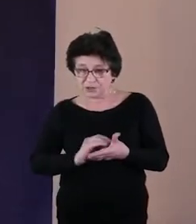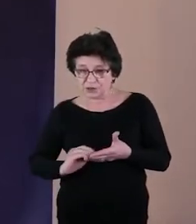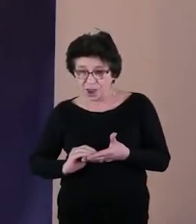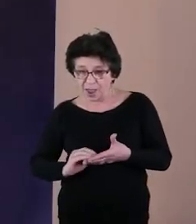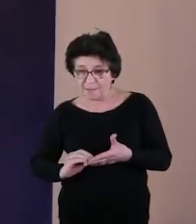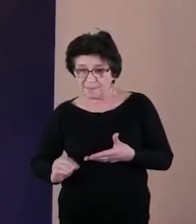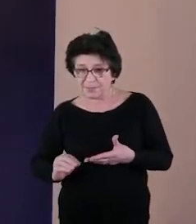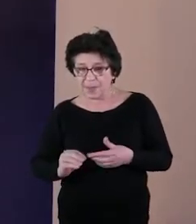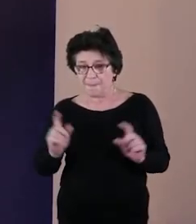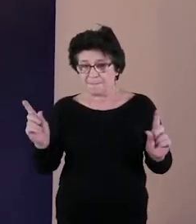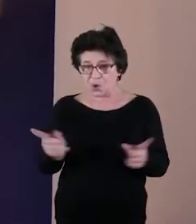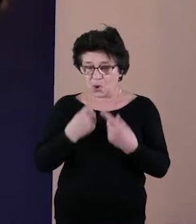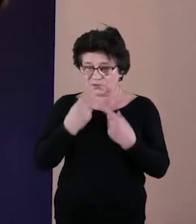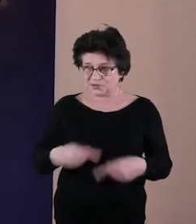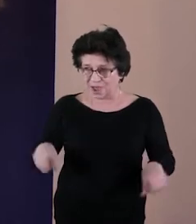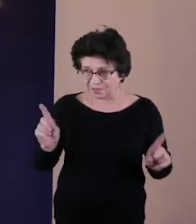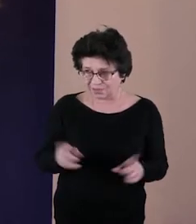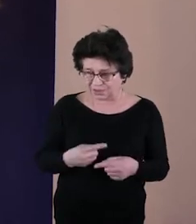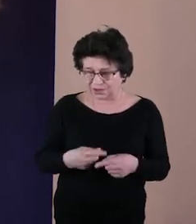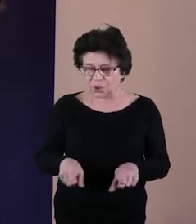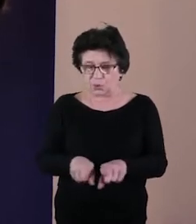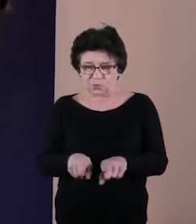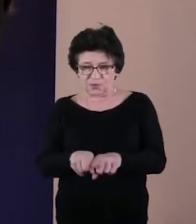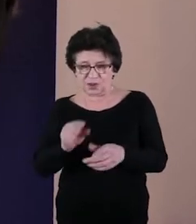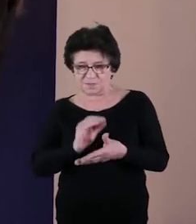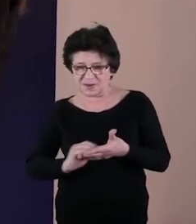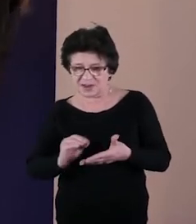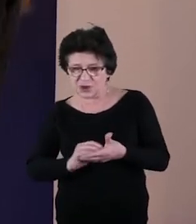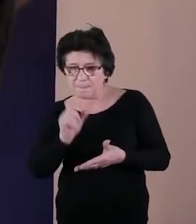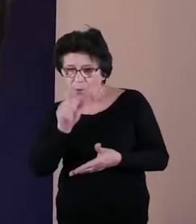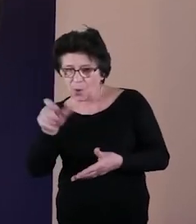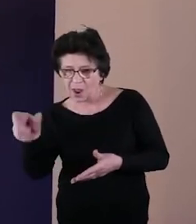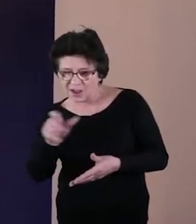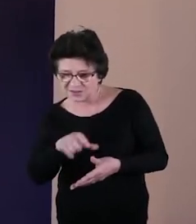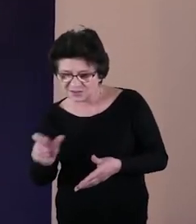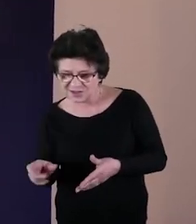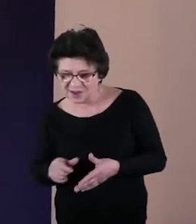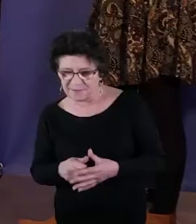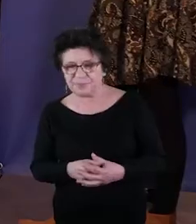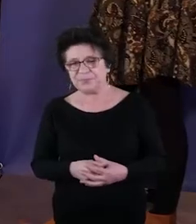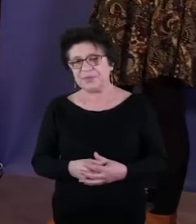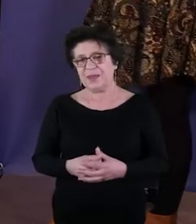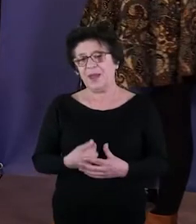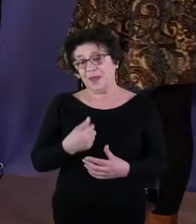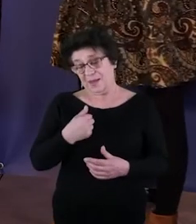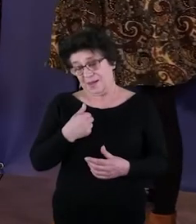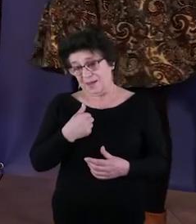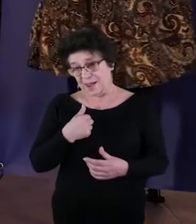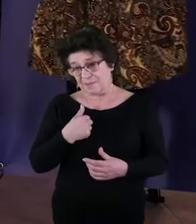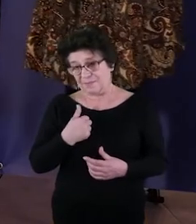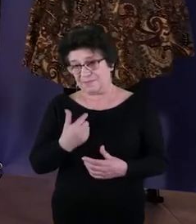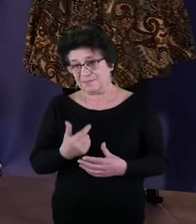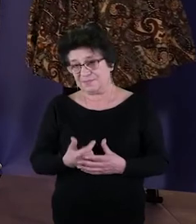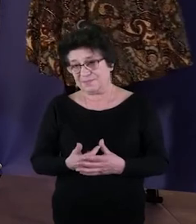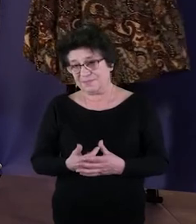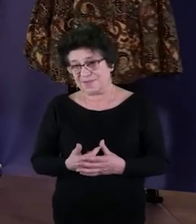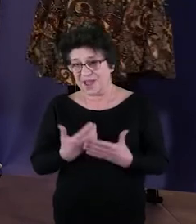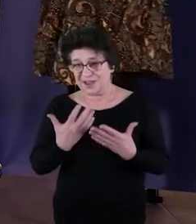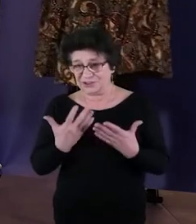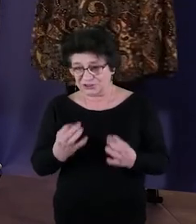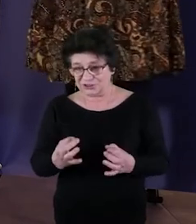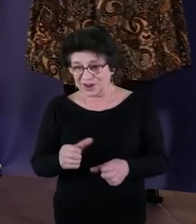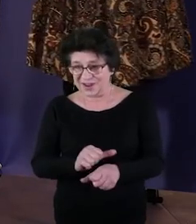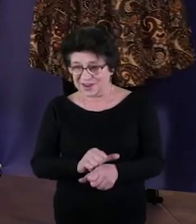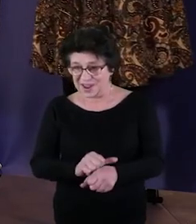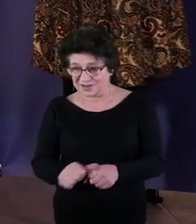także piosenek Mam nadzieję że w ramach biblioteki osobliwości dzisiaj